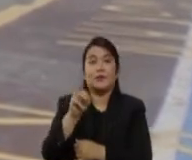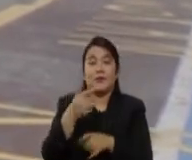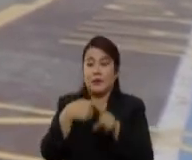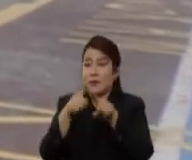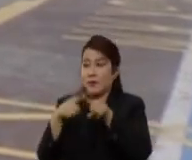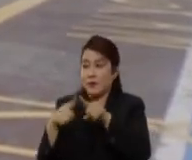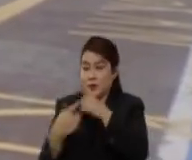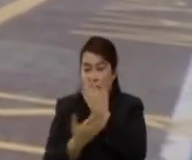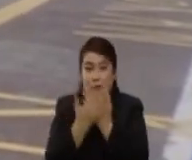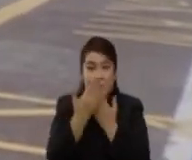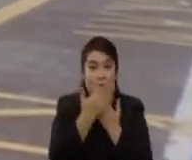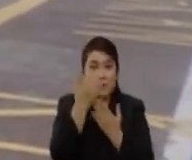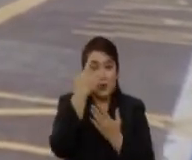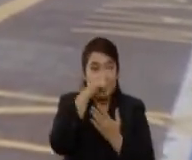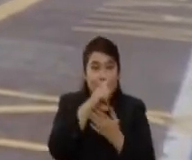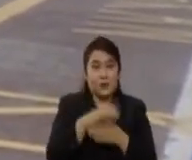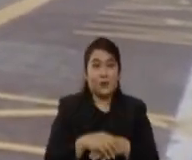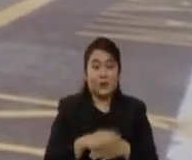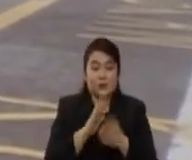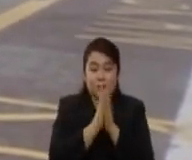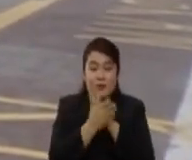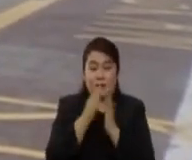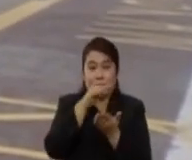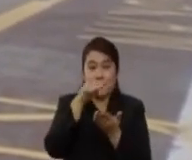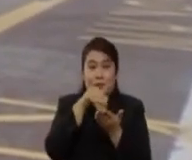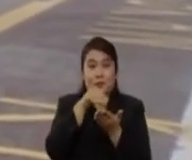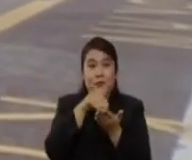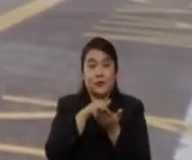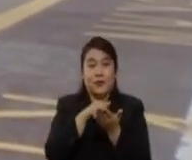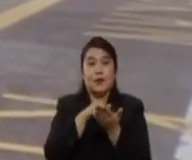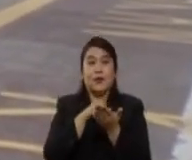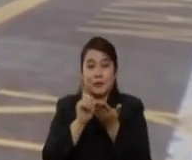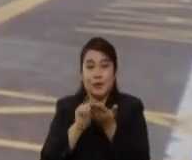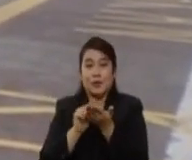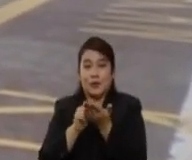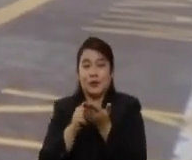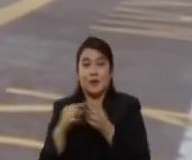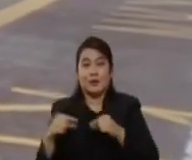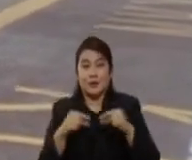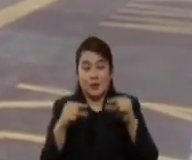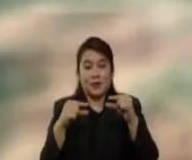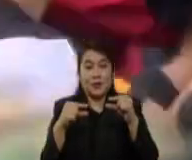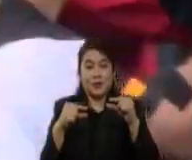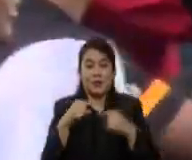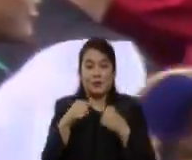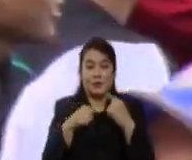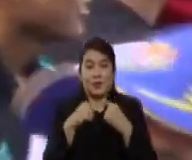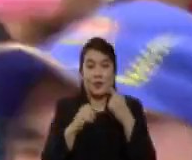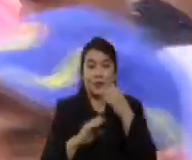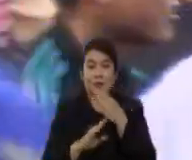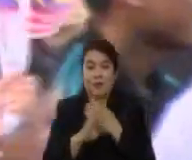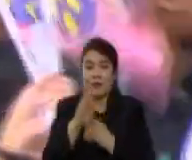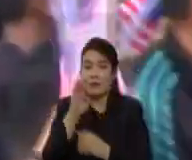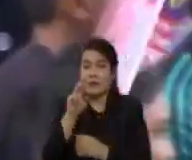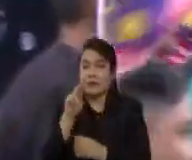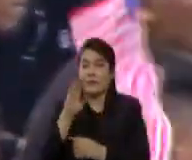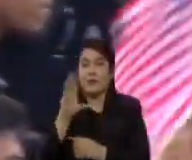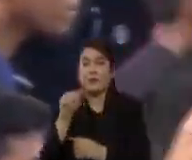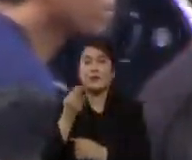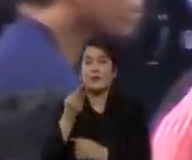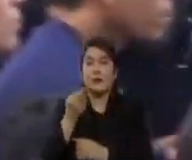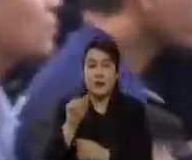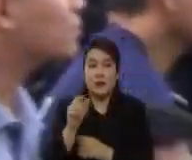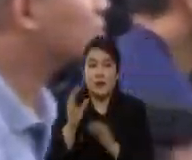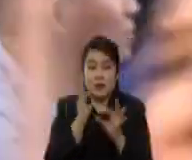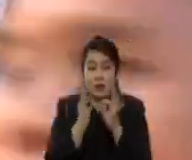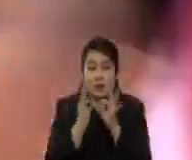pelbagai kemudahan untuk beroperasi sebagai pusat media bergerak dalam acara atau ketika bencana di lokasi yang tiada